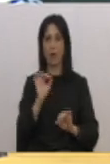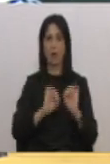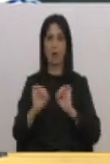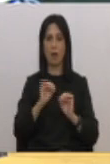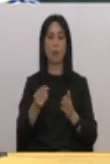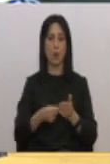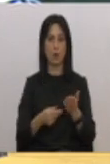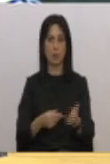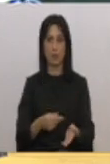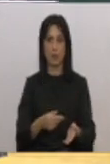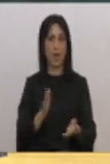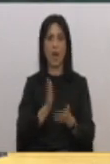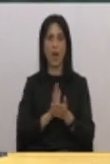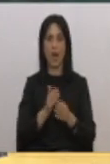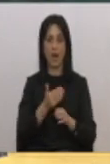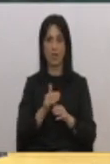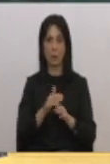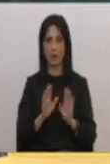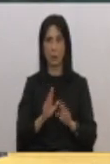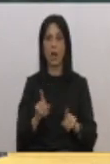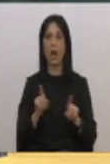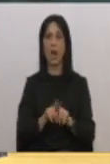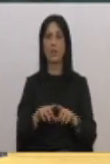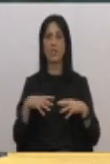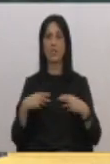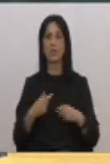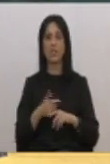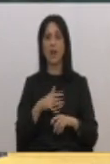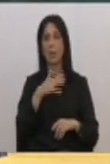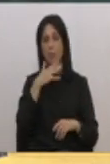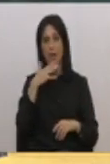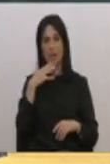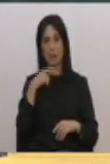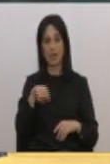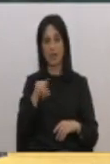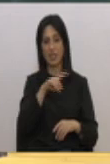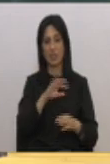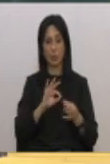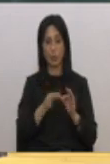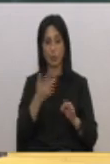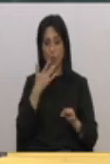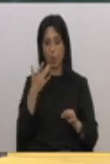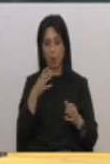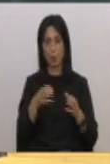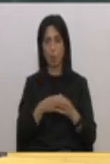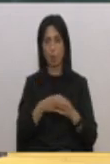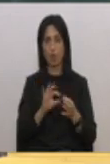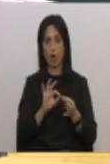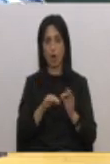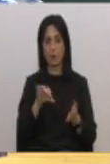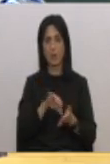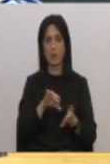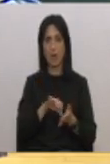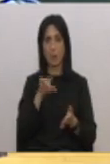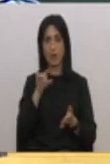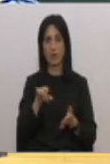და მოაწერეთ ხელი. არ ხართ თანმიმდევრული. ასევე სამწუხაროდ ძალიან ბევრი თქვენგანი კონკრეტული პოლიტიკური ჯგუფების კონკრეტული